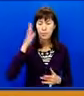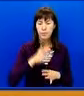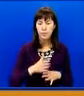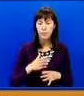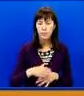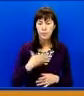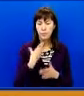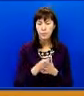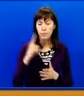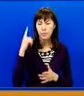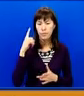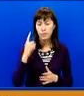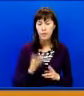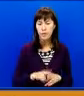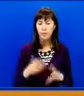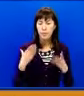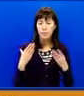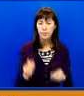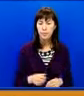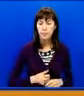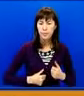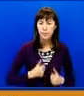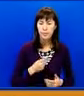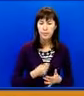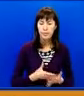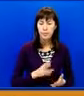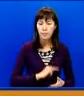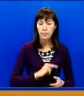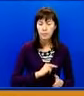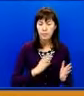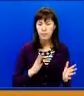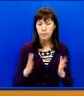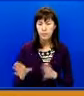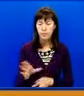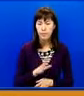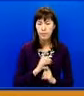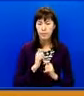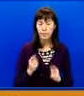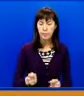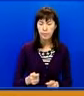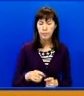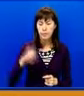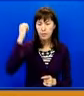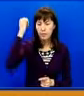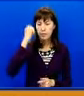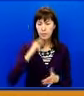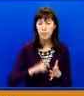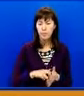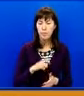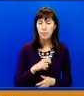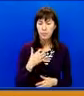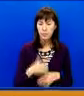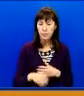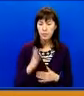поделились своими мнениями о новшествах. В этот день, по достоинству оценив труд, ряд учителей были награждены грамотами и благодарственными письмами.